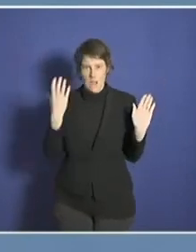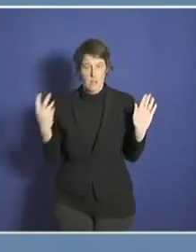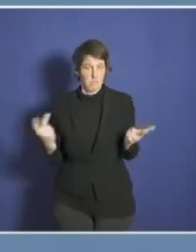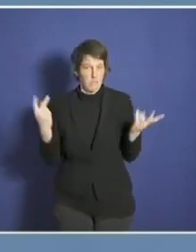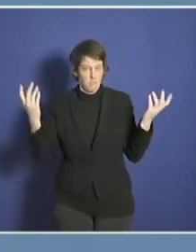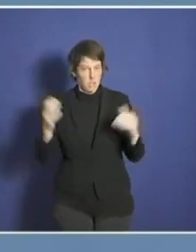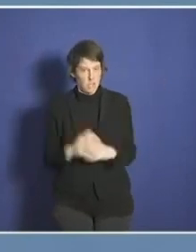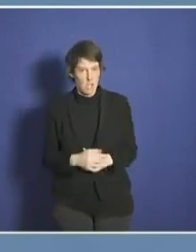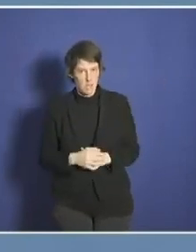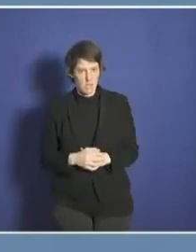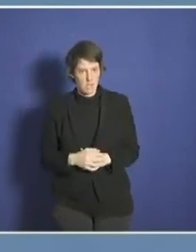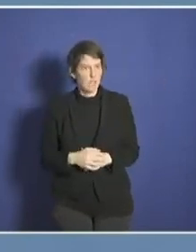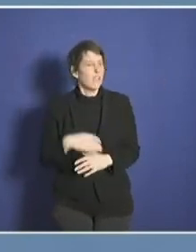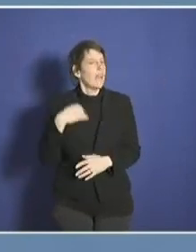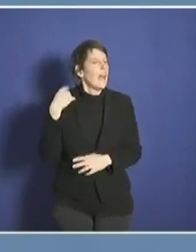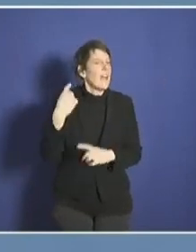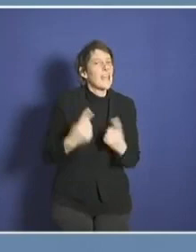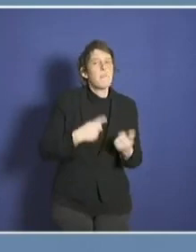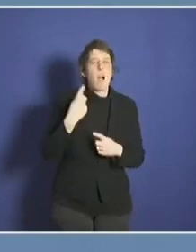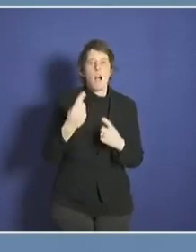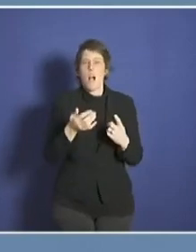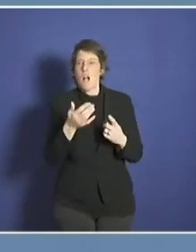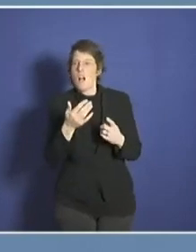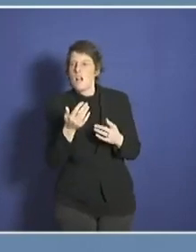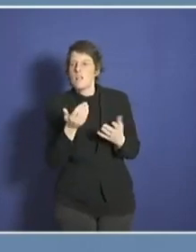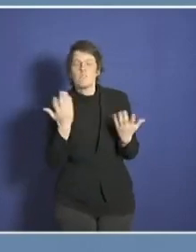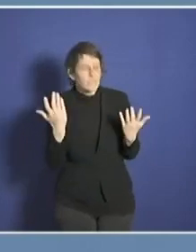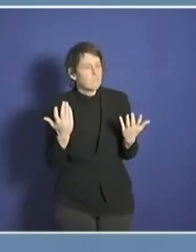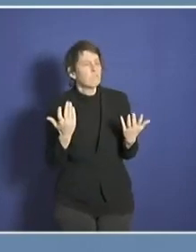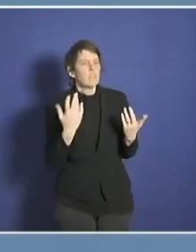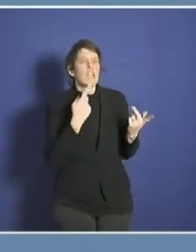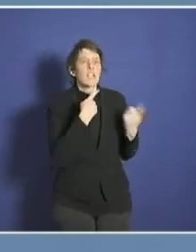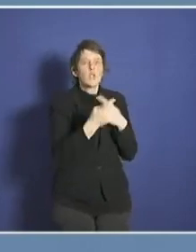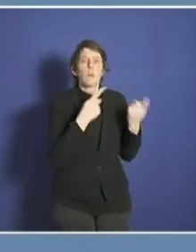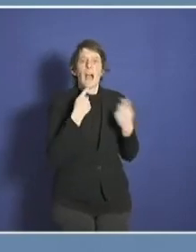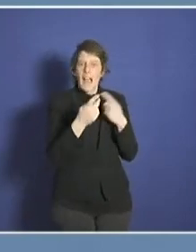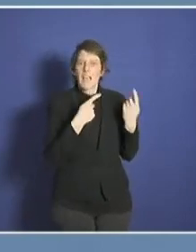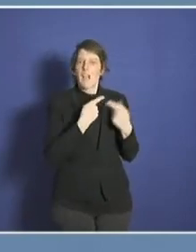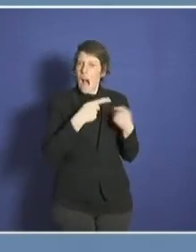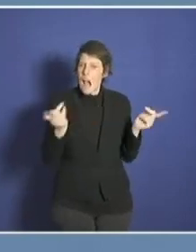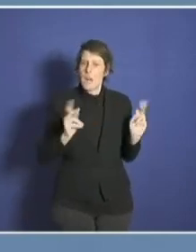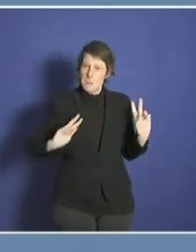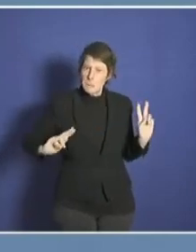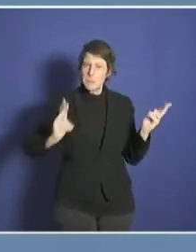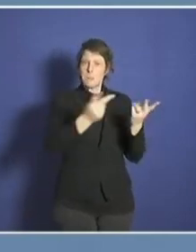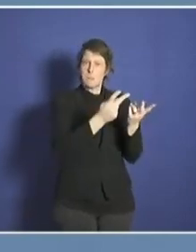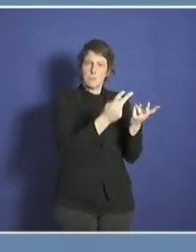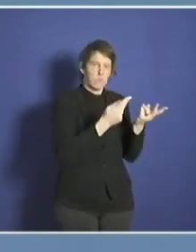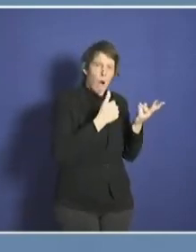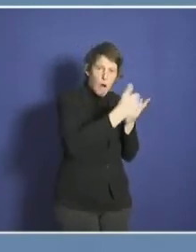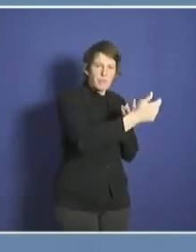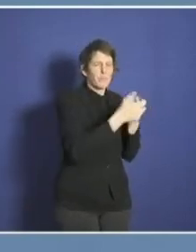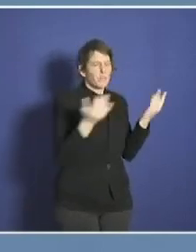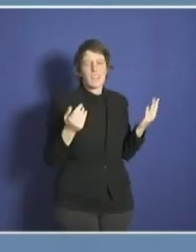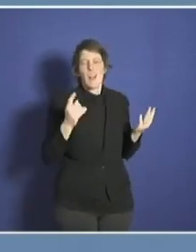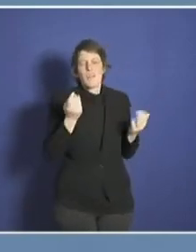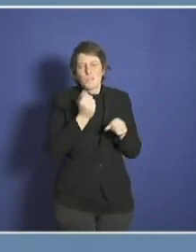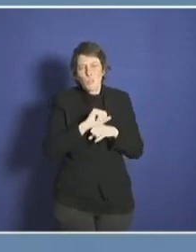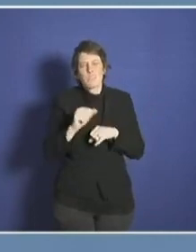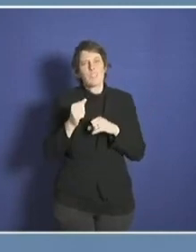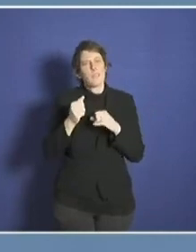man ist nicht immer mit jedem gleich stark im Gespräch, aber das, was veröffentlicht wird, wird natürlich von den verschiedenen Fachebenen